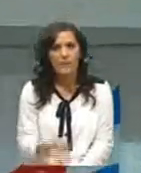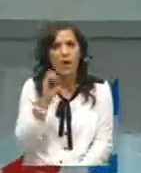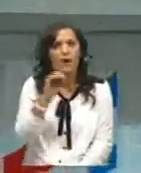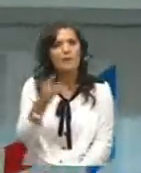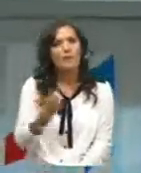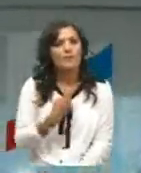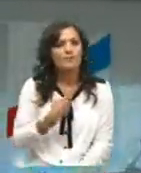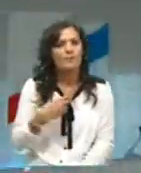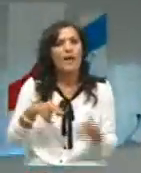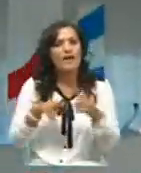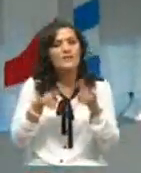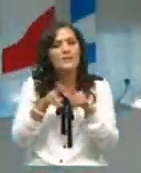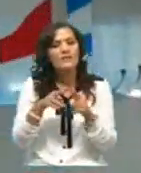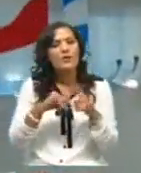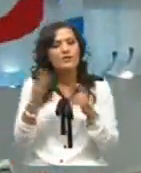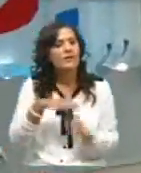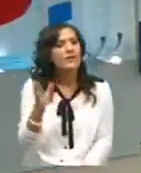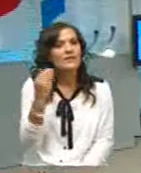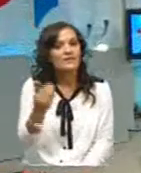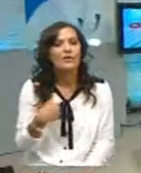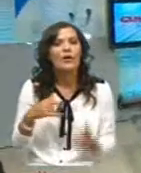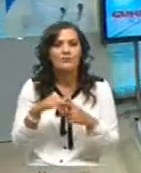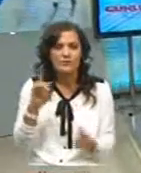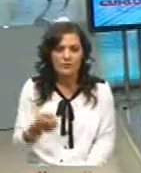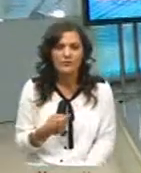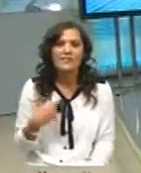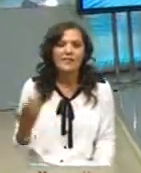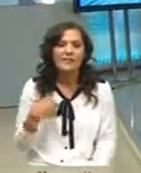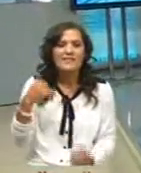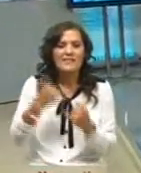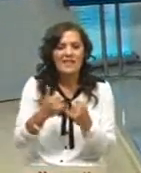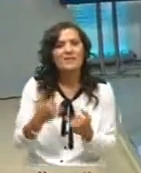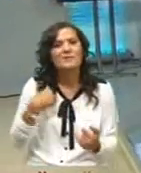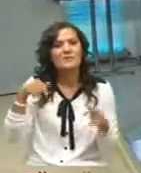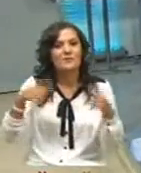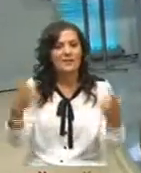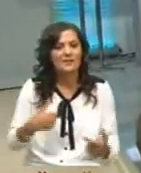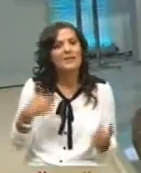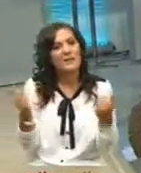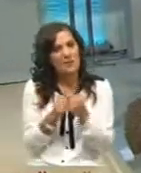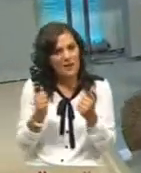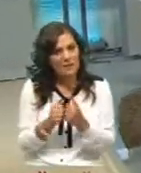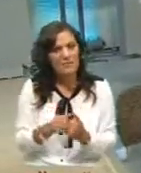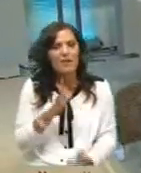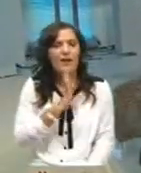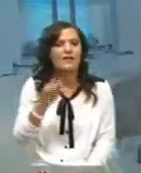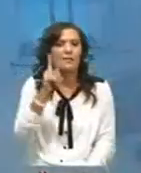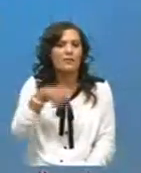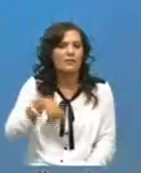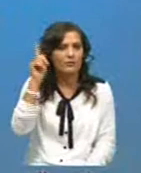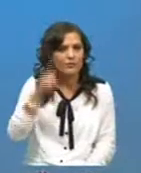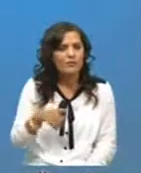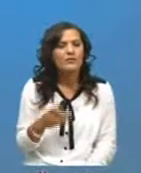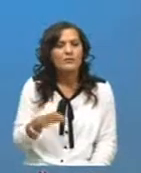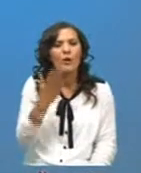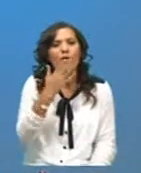öğretmenim Aslında Can Hoşgeldiniz Nasılsınız Hoş bulduk Efendim yine bir Salı günü buradayım lisanıyla beraber İsa harika bir gün